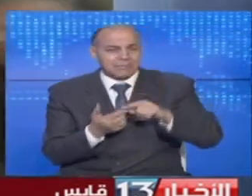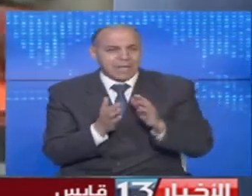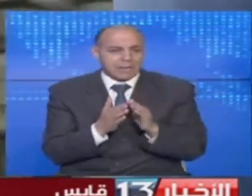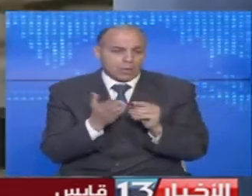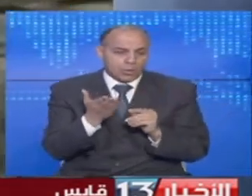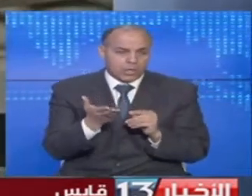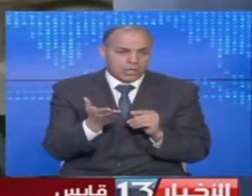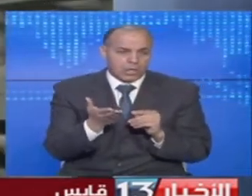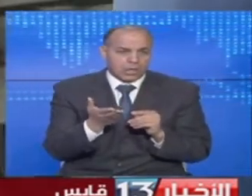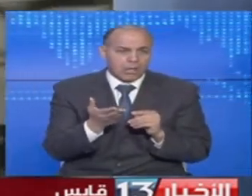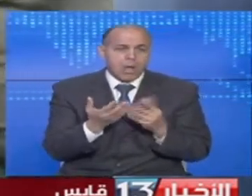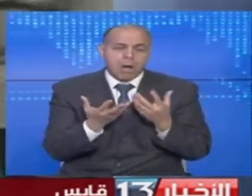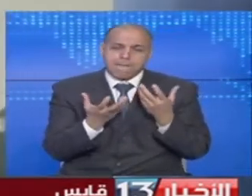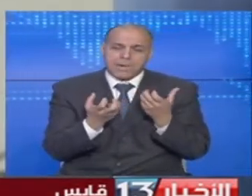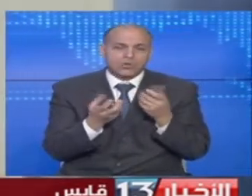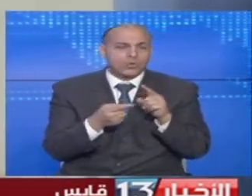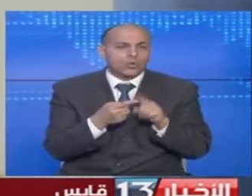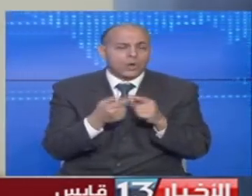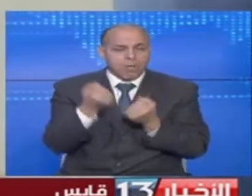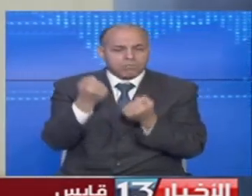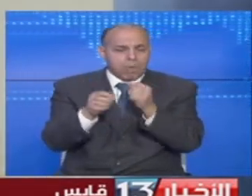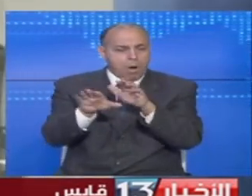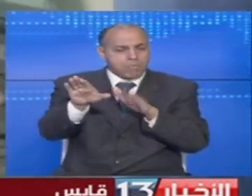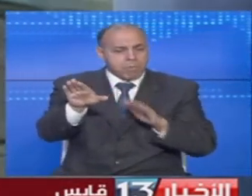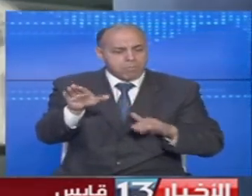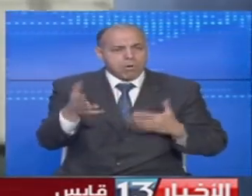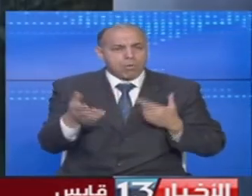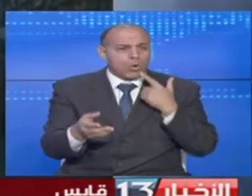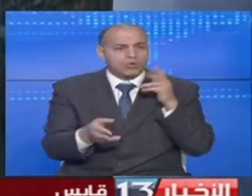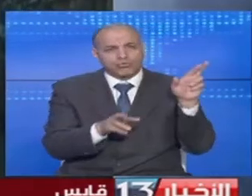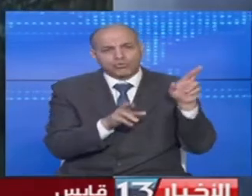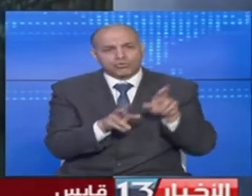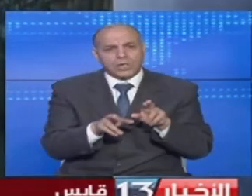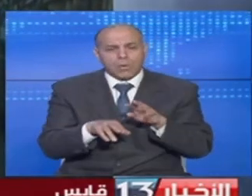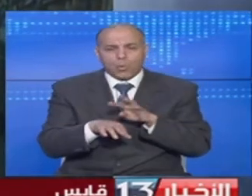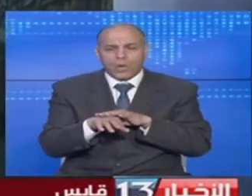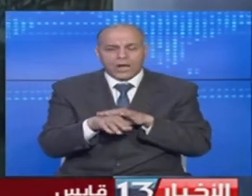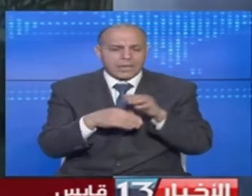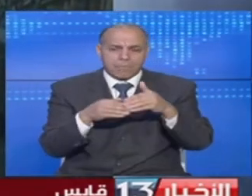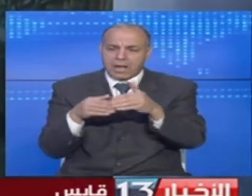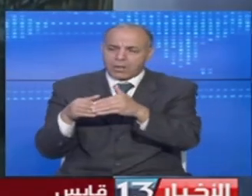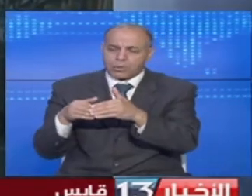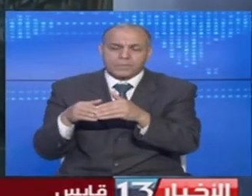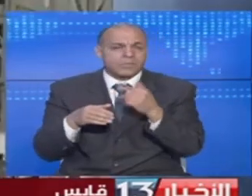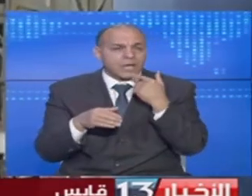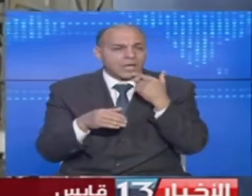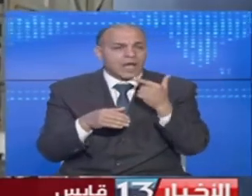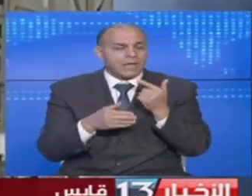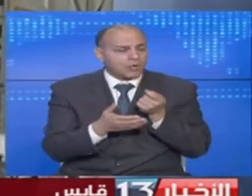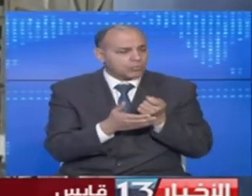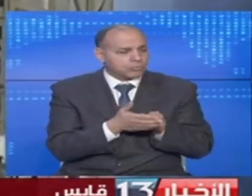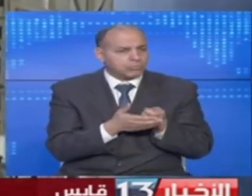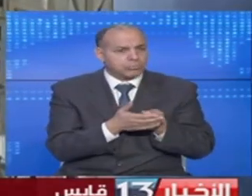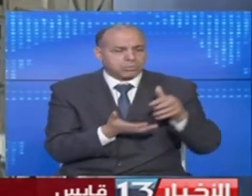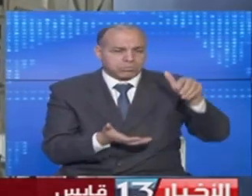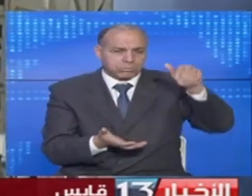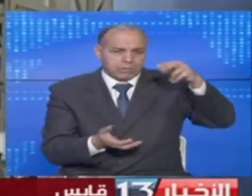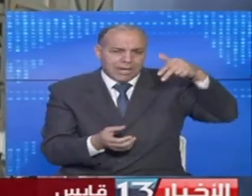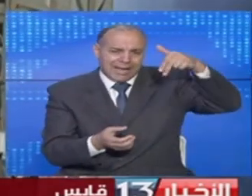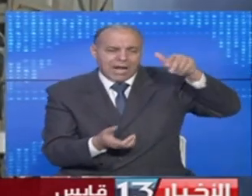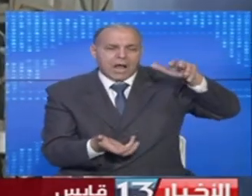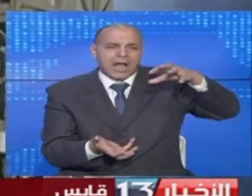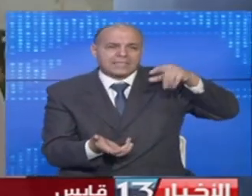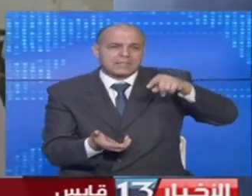المنزلي تجمعت كذلك العديد من الشاحنات الثقيله القادمه من الولايات المجاوره للحصول على شحنه من